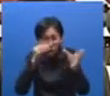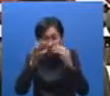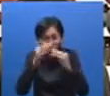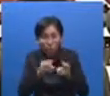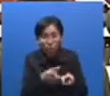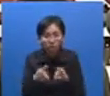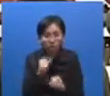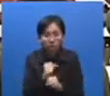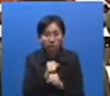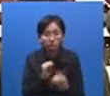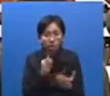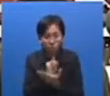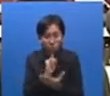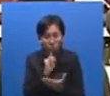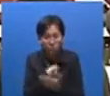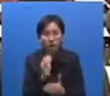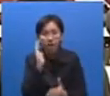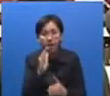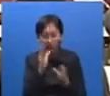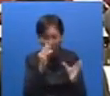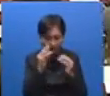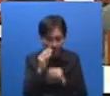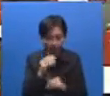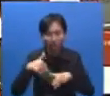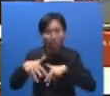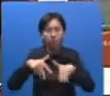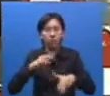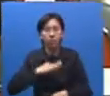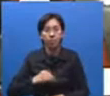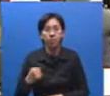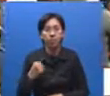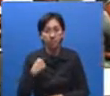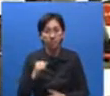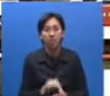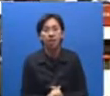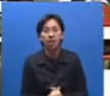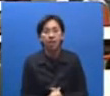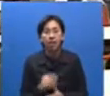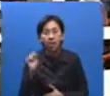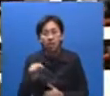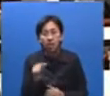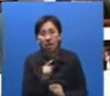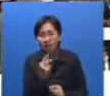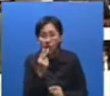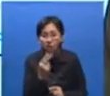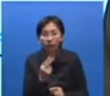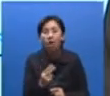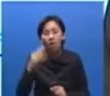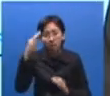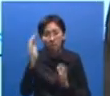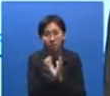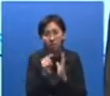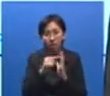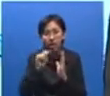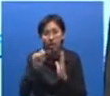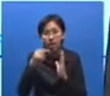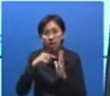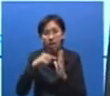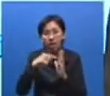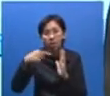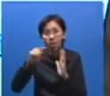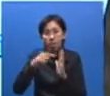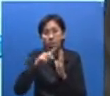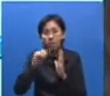ปฏิบัติงานที่ถูกต้องและสร้างความเชื่อมั่นกับประชาชนพร้อมกับสั่งให้ตามตำรวจนครบาตาปูนและตำรวจนครบาล